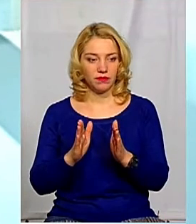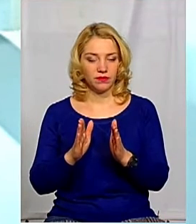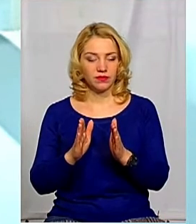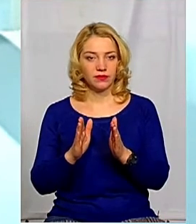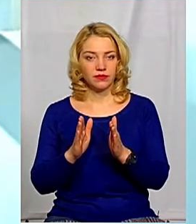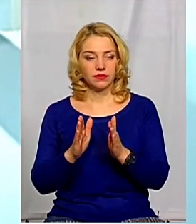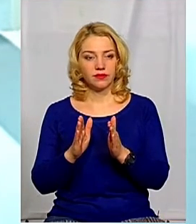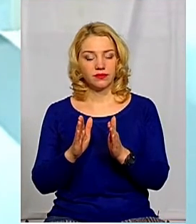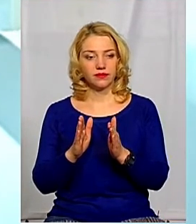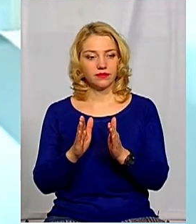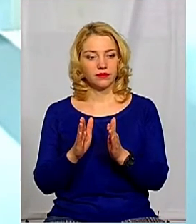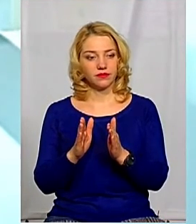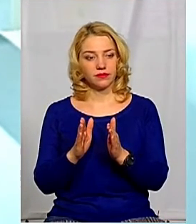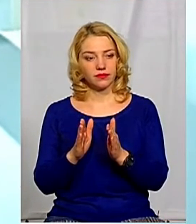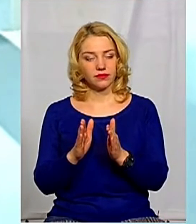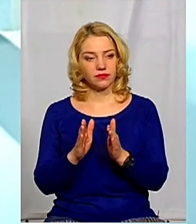вже